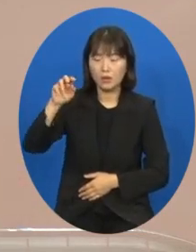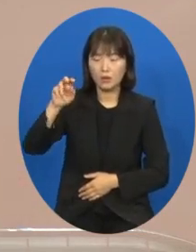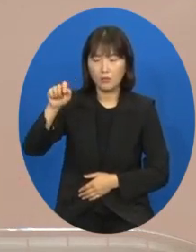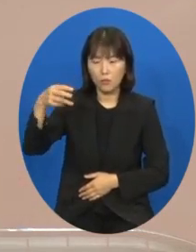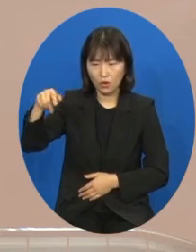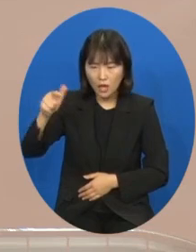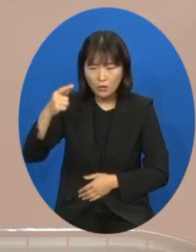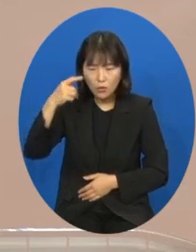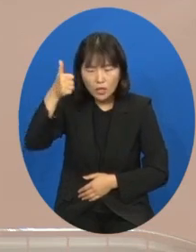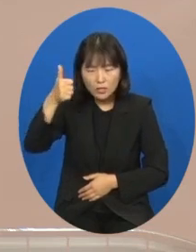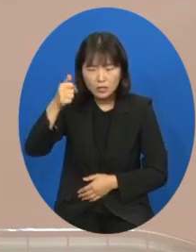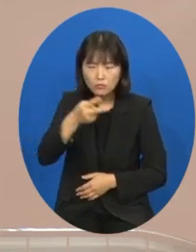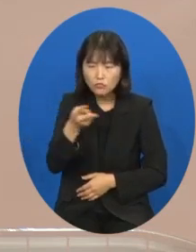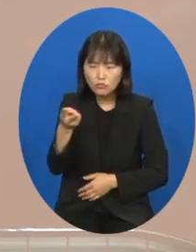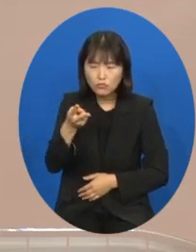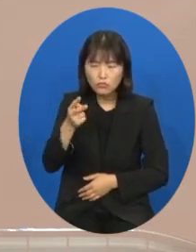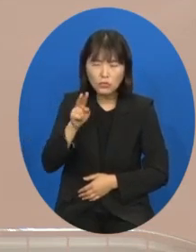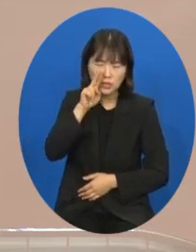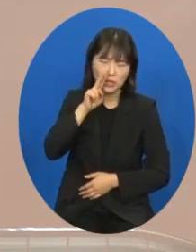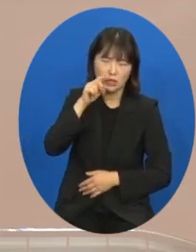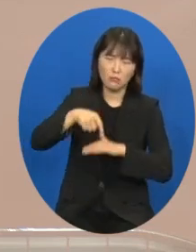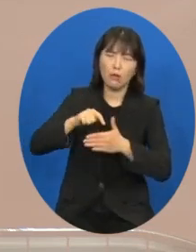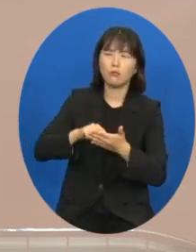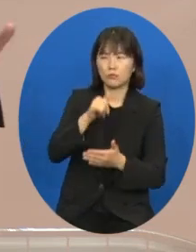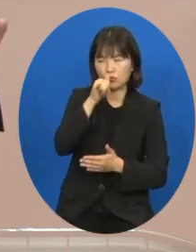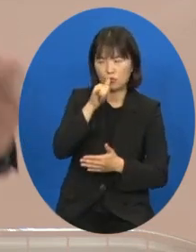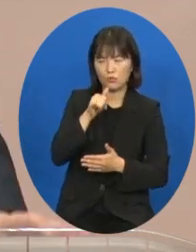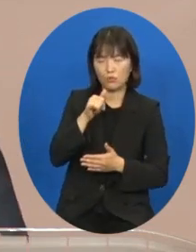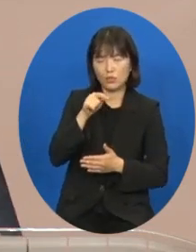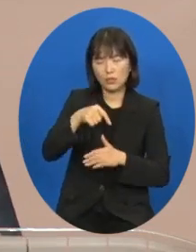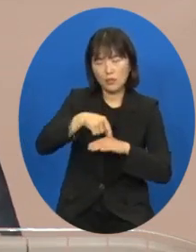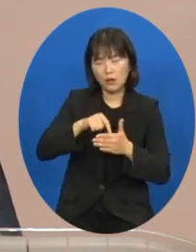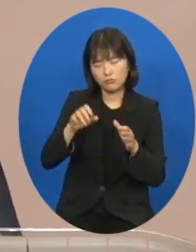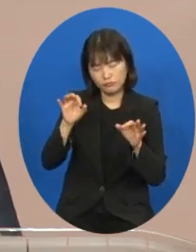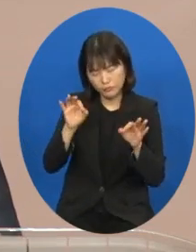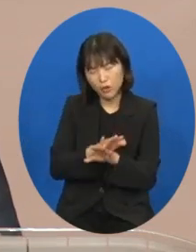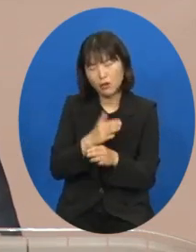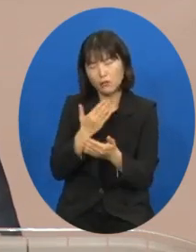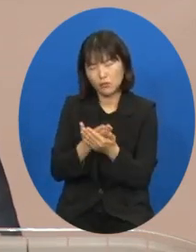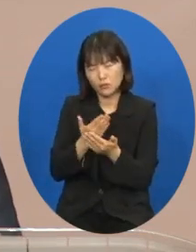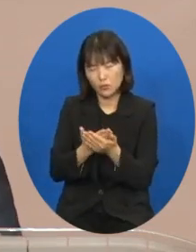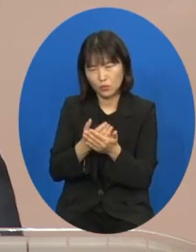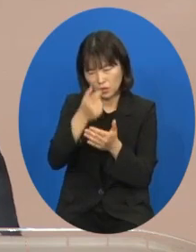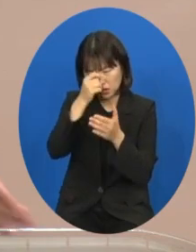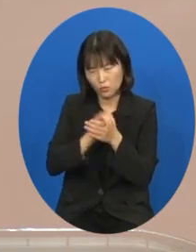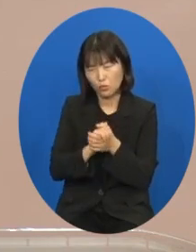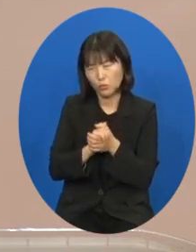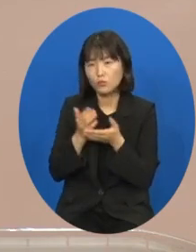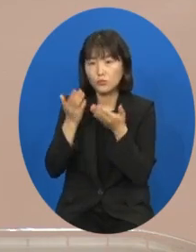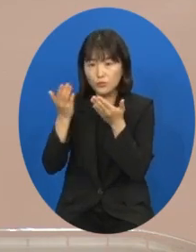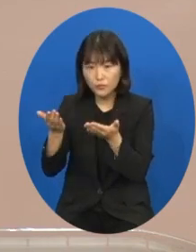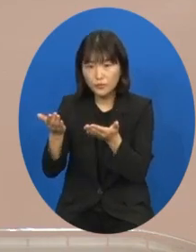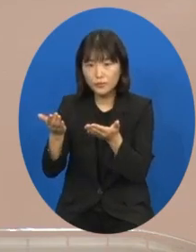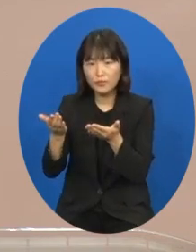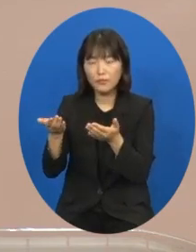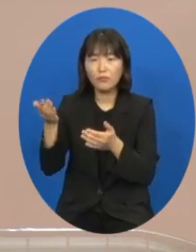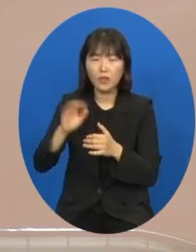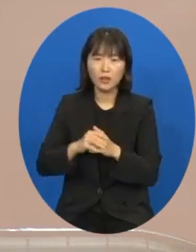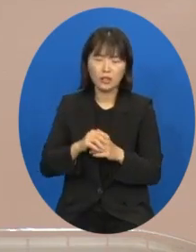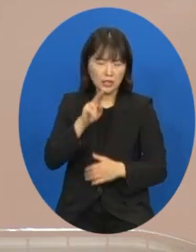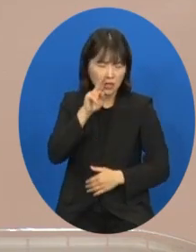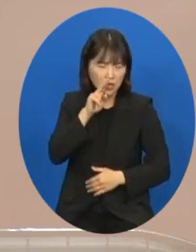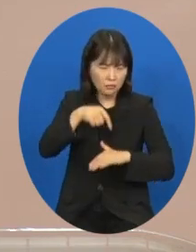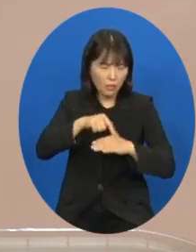질투합니다. 그런 마음이 제게 있습니다. 이 마음이 없어지게 해주세요. 그런데 그 시기심이